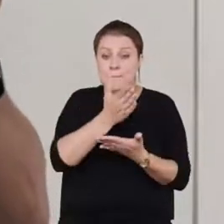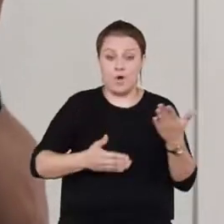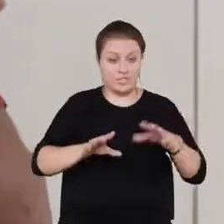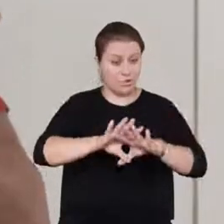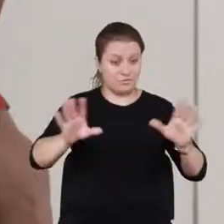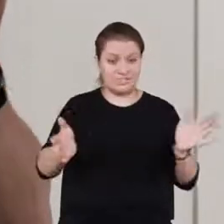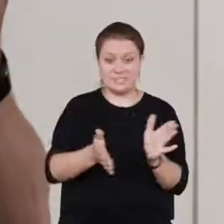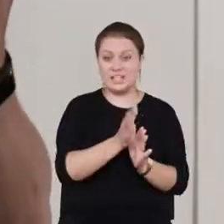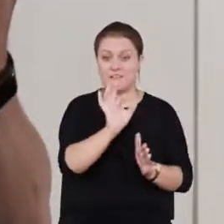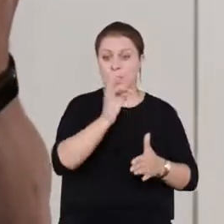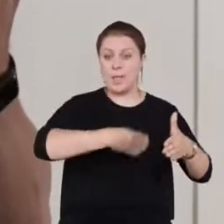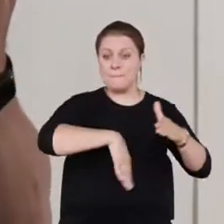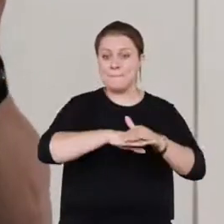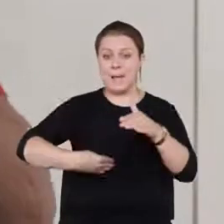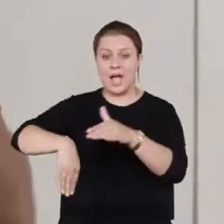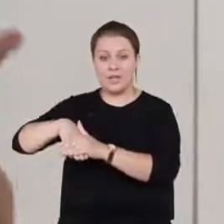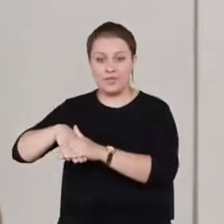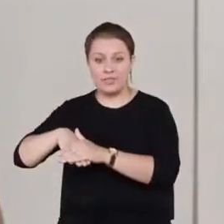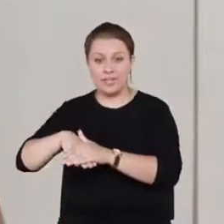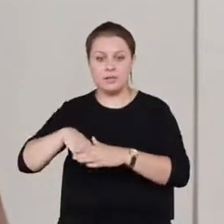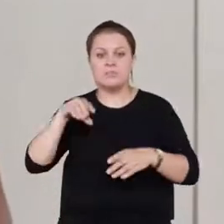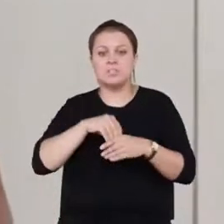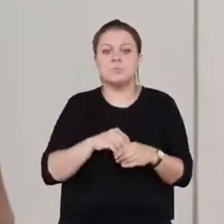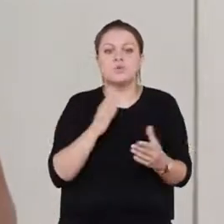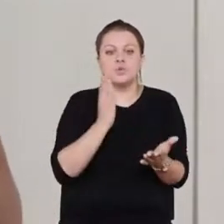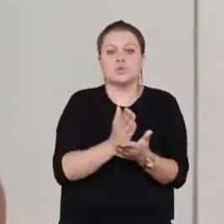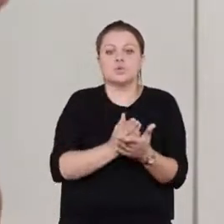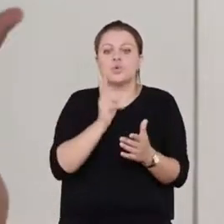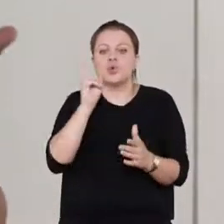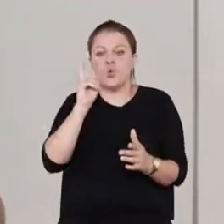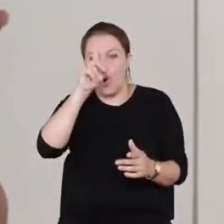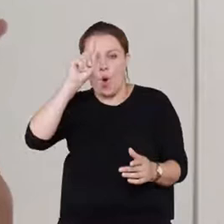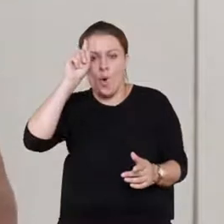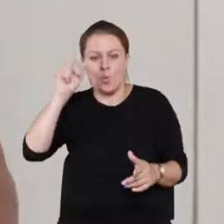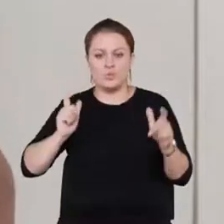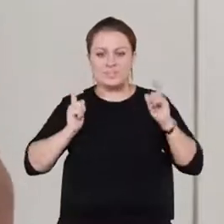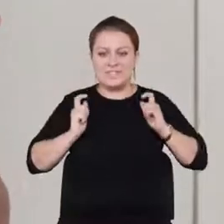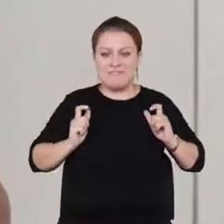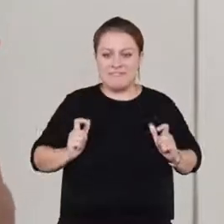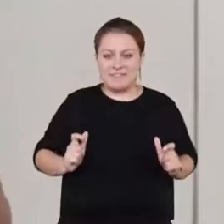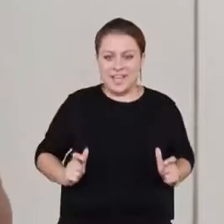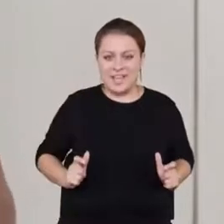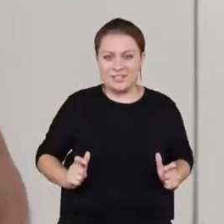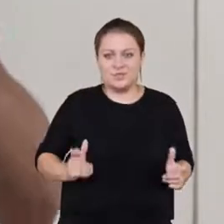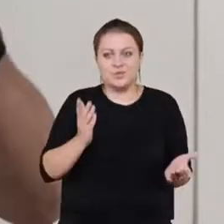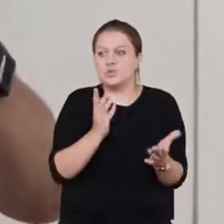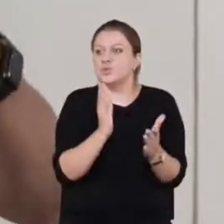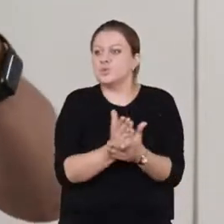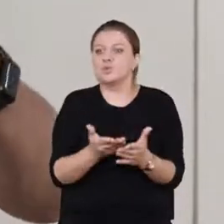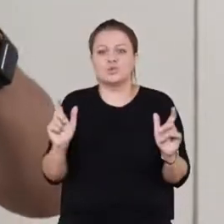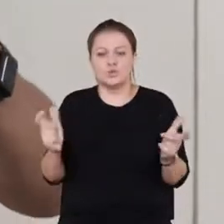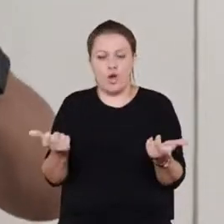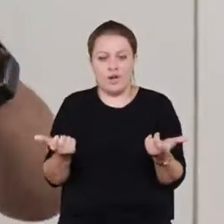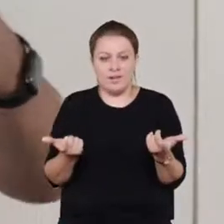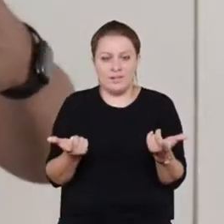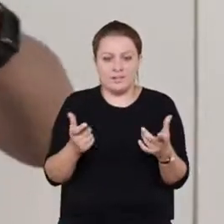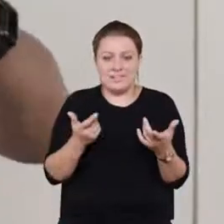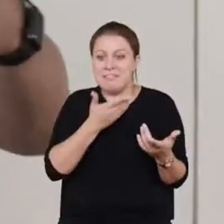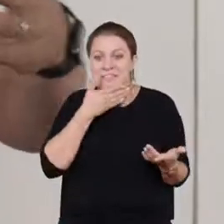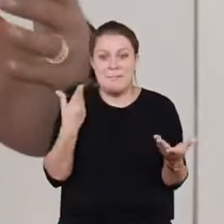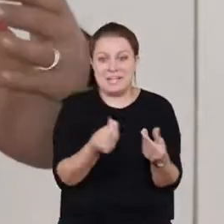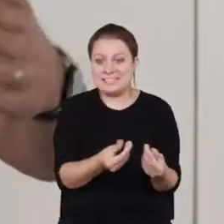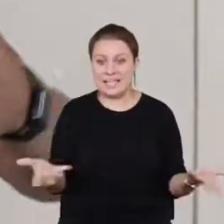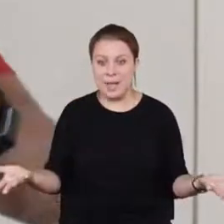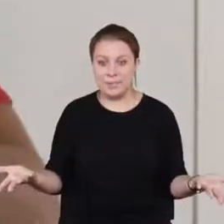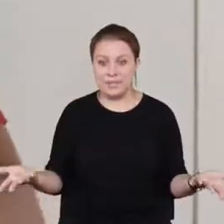majątków nie zaspokoi głodu ziemi na wsi. Jakby nie ma tam, po prostu nie ma tyle ziemi, żeby